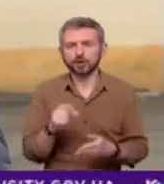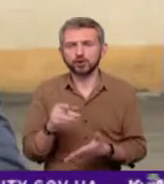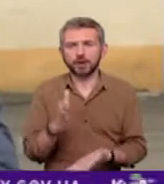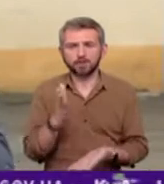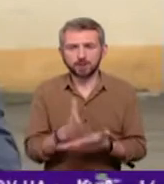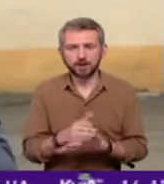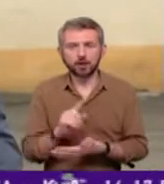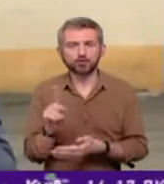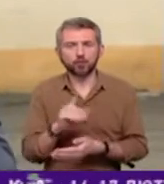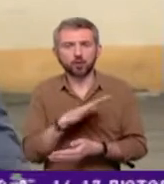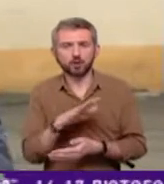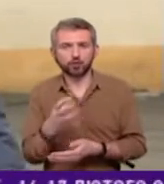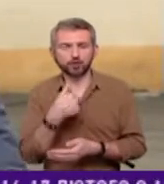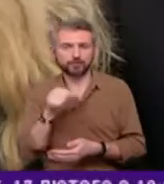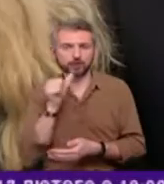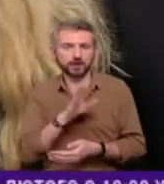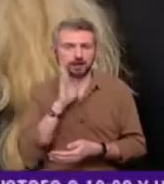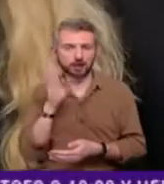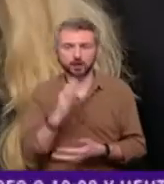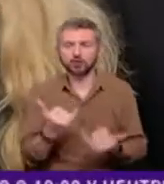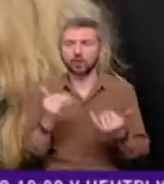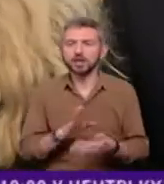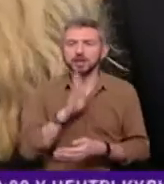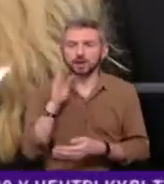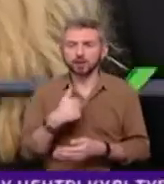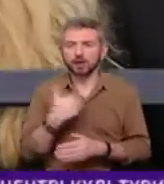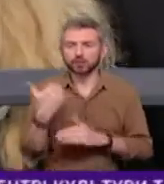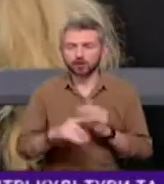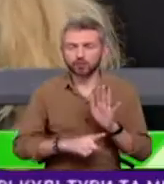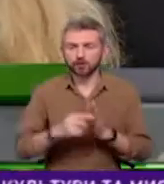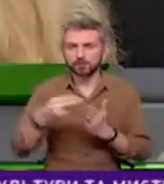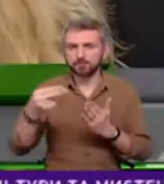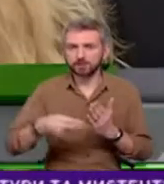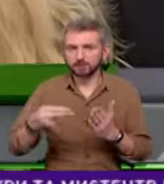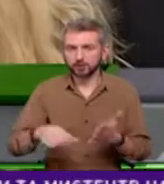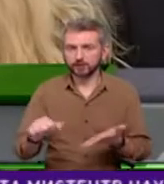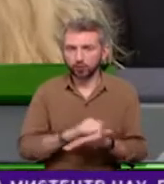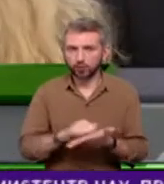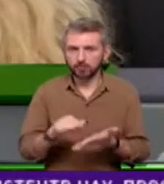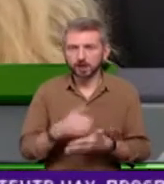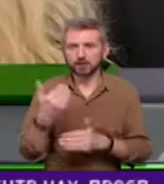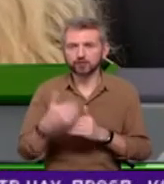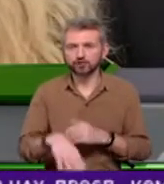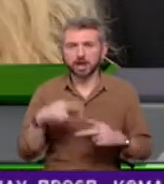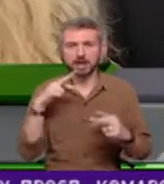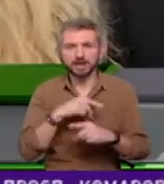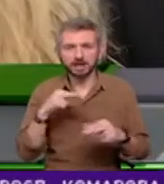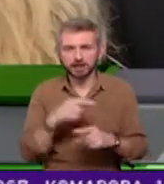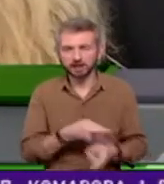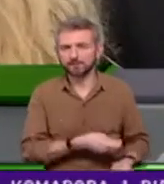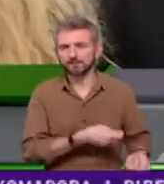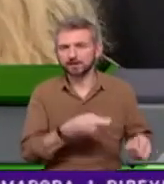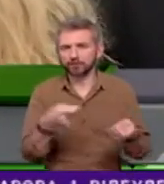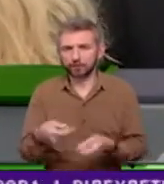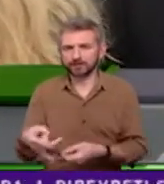має. Чого не було ще вчора зранку? Сьогодні зранку я вже почала підписувати документи, вже ліки